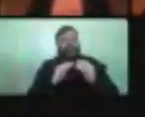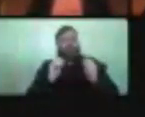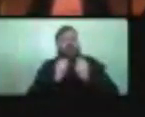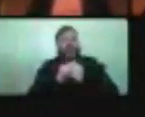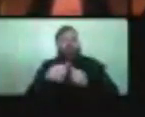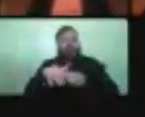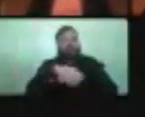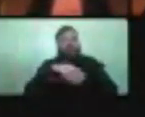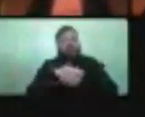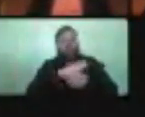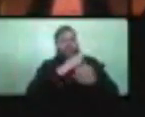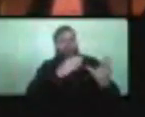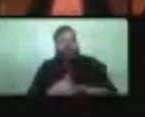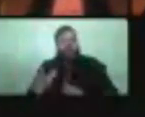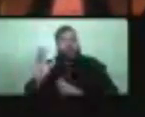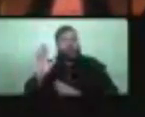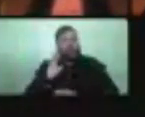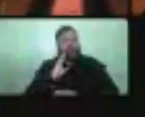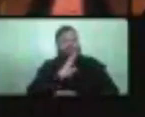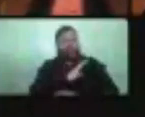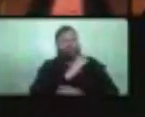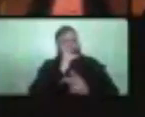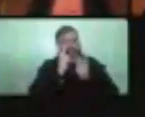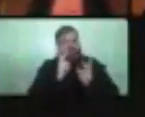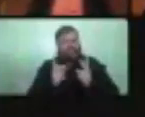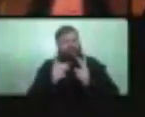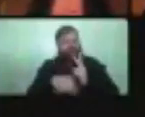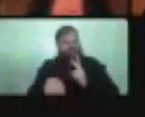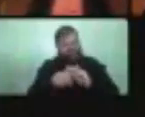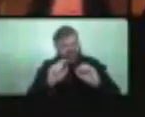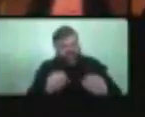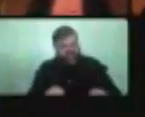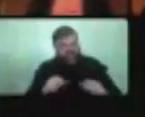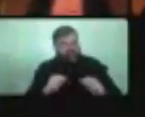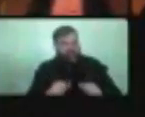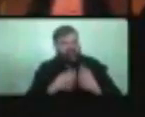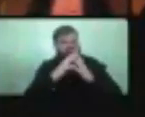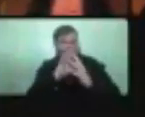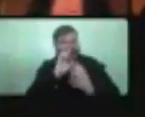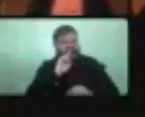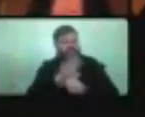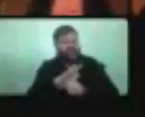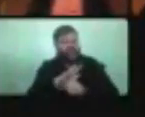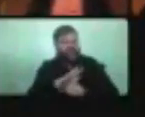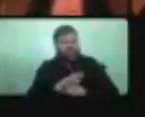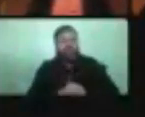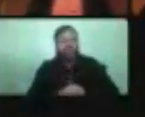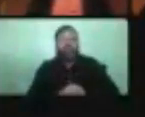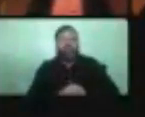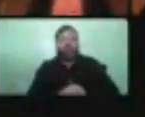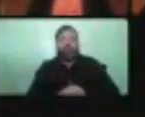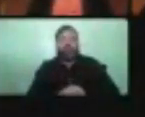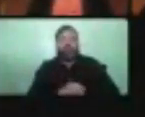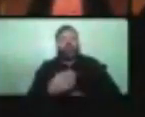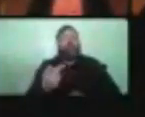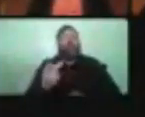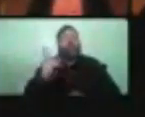kutekeleza maboresho hayo. Tunapendekeza Dr.